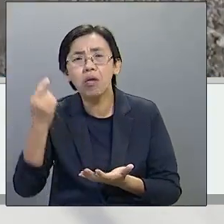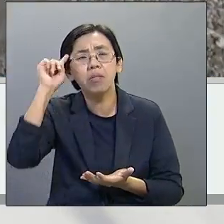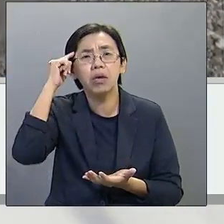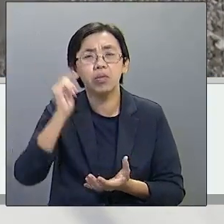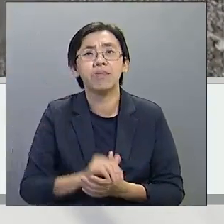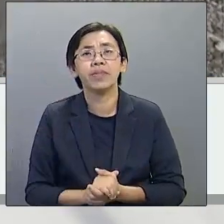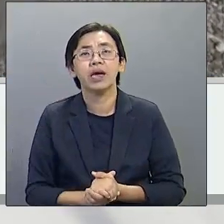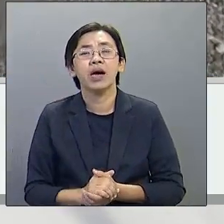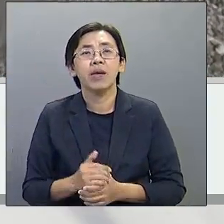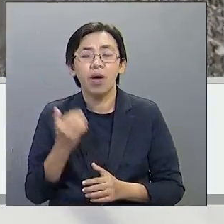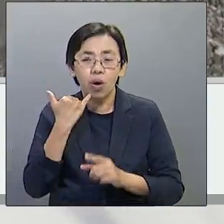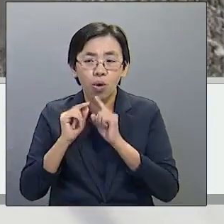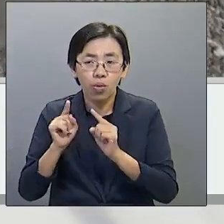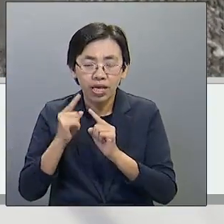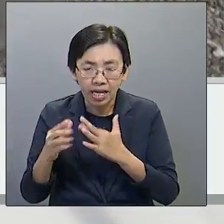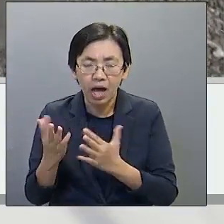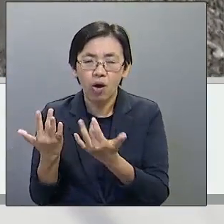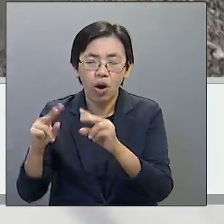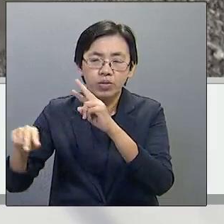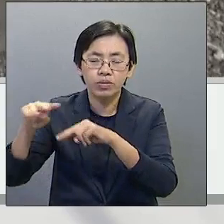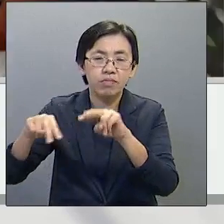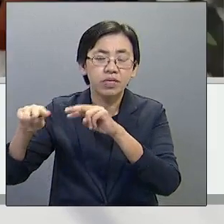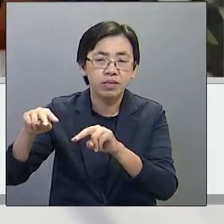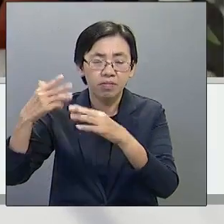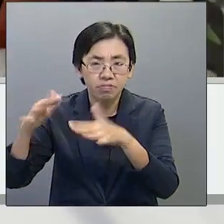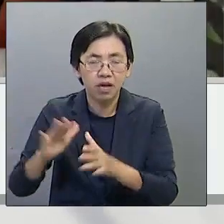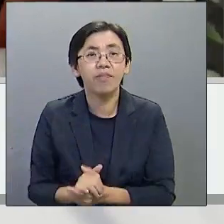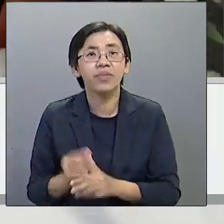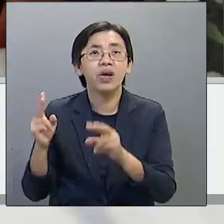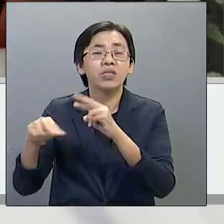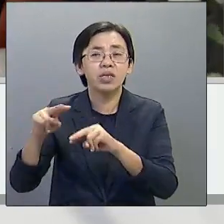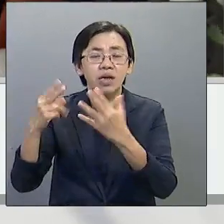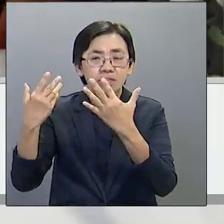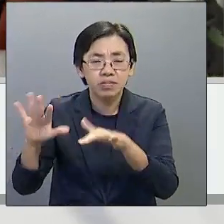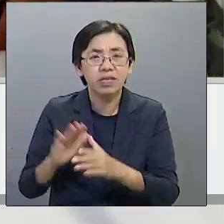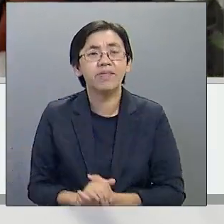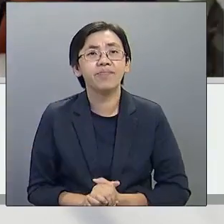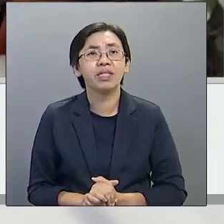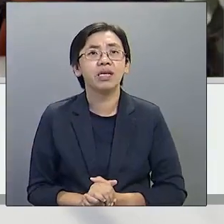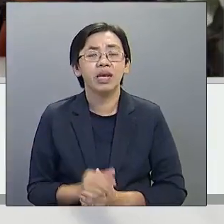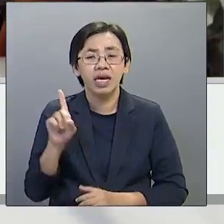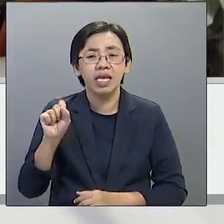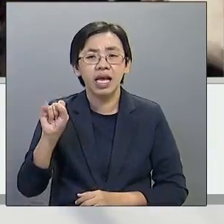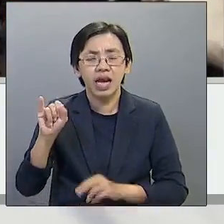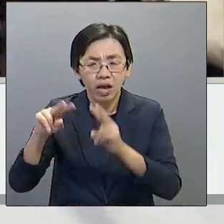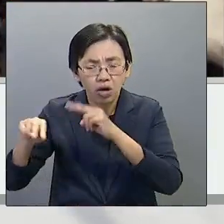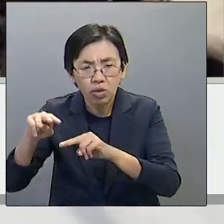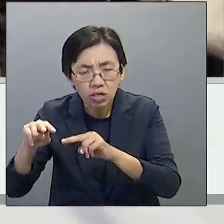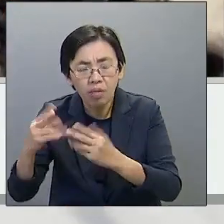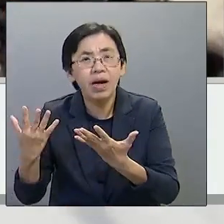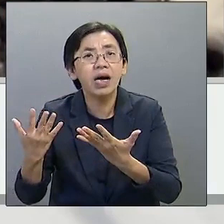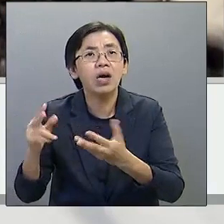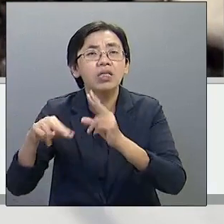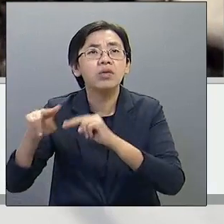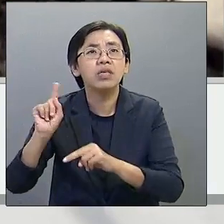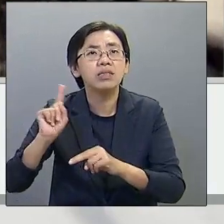พอวางสายจากดิฉันแล้วขอเวลาไปตรวจสอบข้อมูลก่อนพอ DSI บอกว่าขอเวลาไปตรวจสอบก็เลยลองตรวจสอบไป